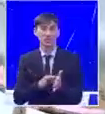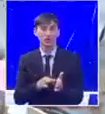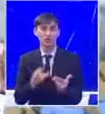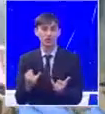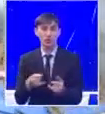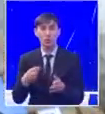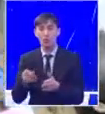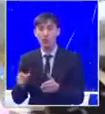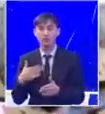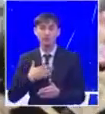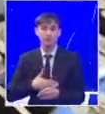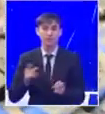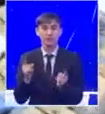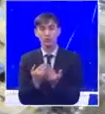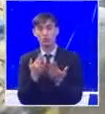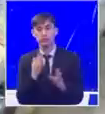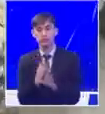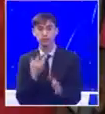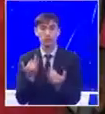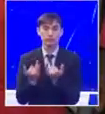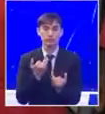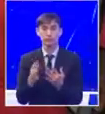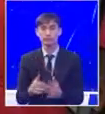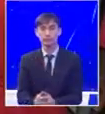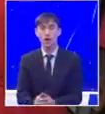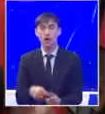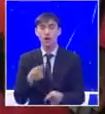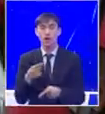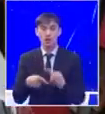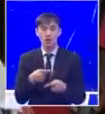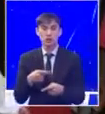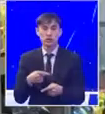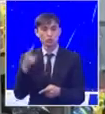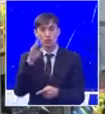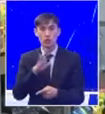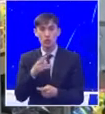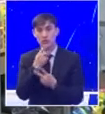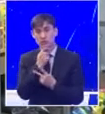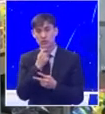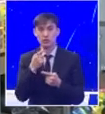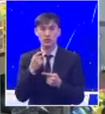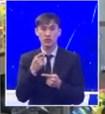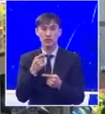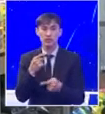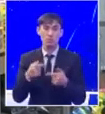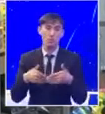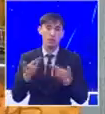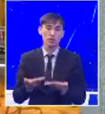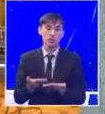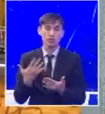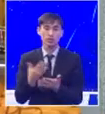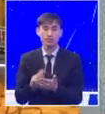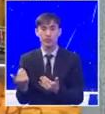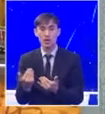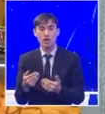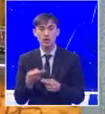расположение покупателя, выстраивая с ними долговременные отношения, чтобы он даже не думал рассматривать конкурентные предложения. Для